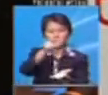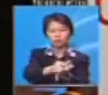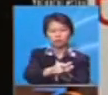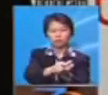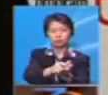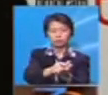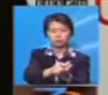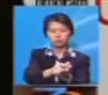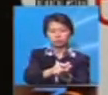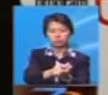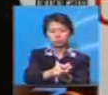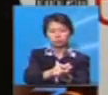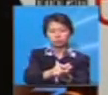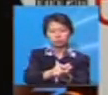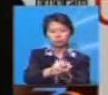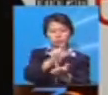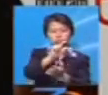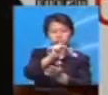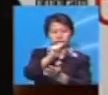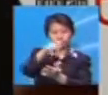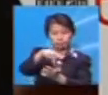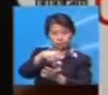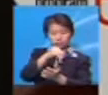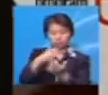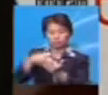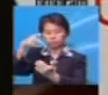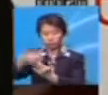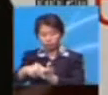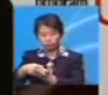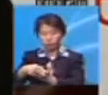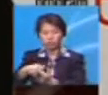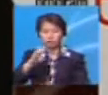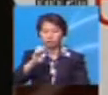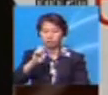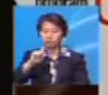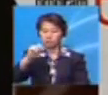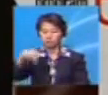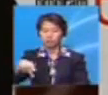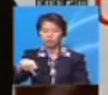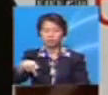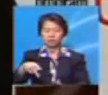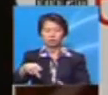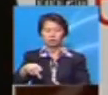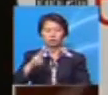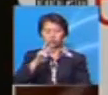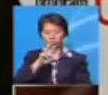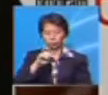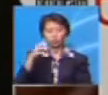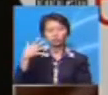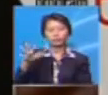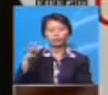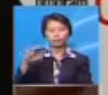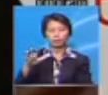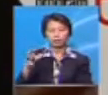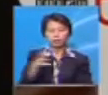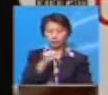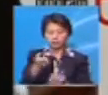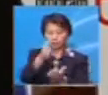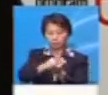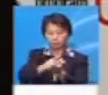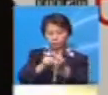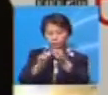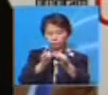program transformasi kerajaan GTP dan program transformasi ekonomi ETP 2015. Dan laporan